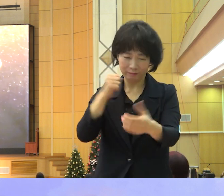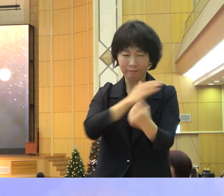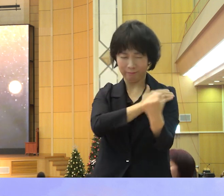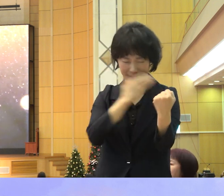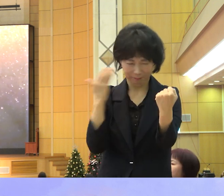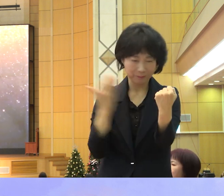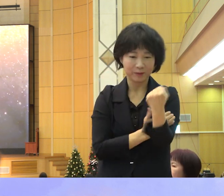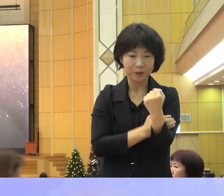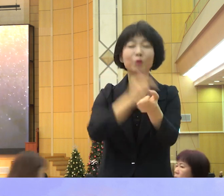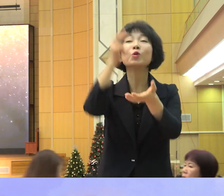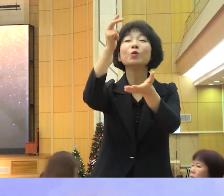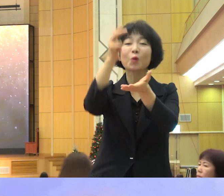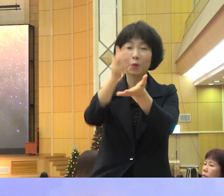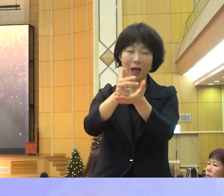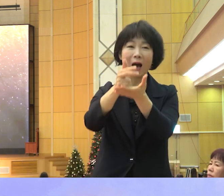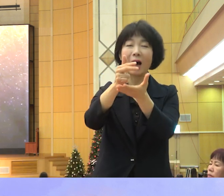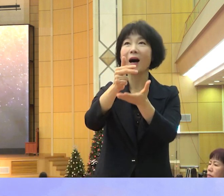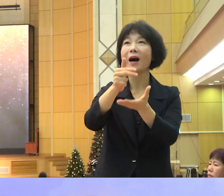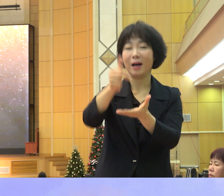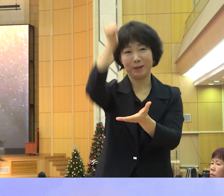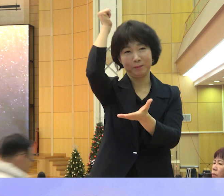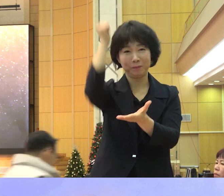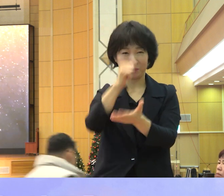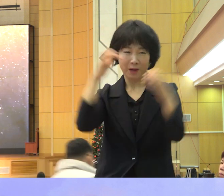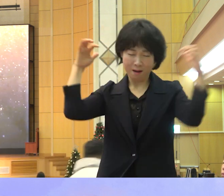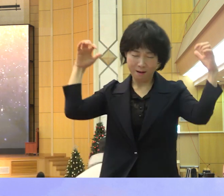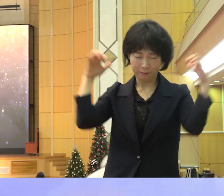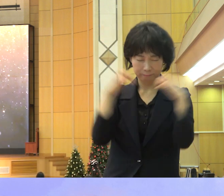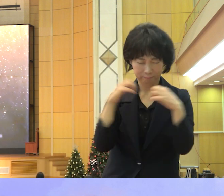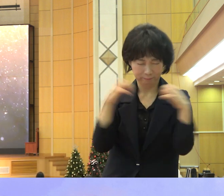강하고 능하신 주로다.